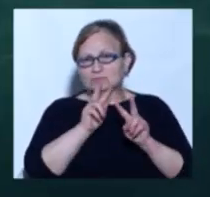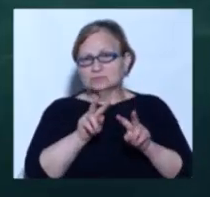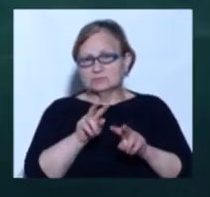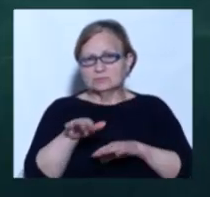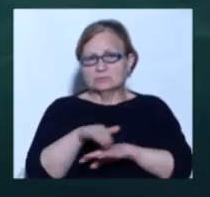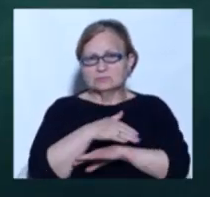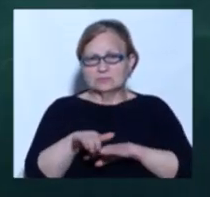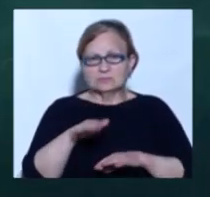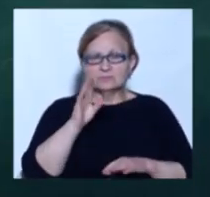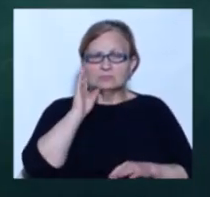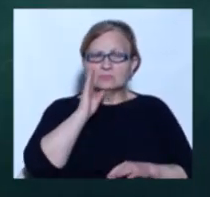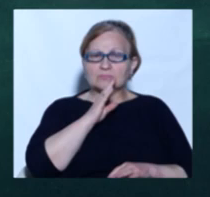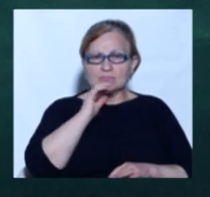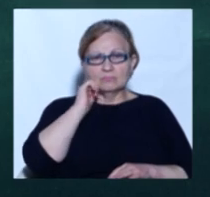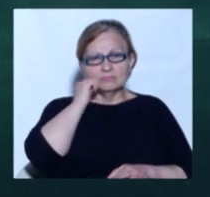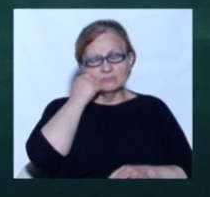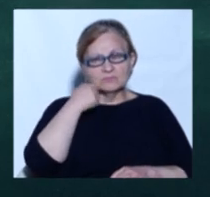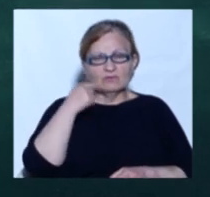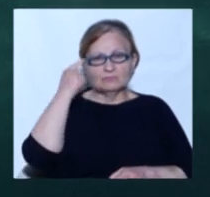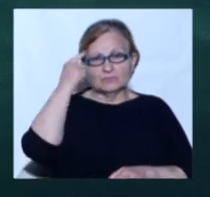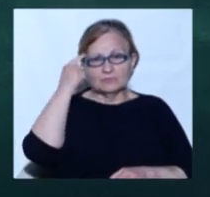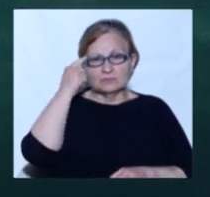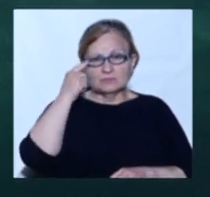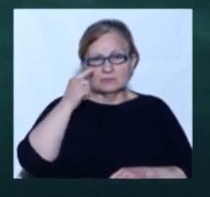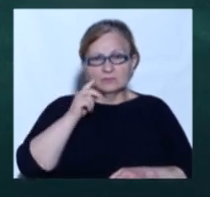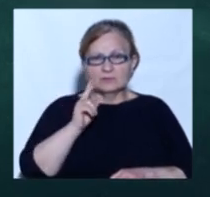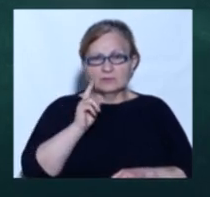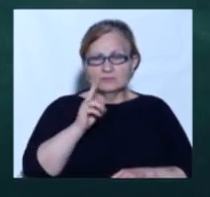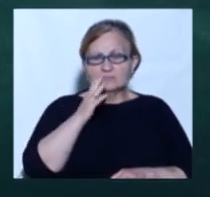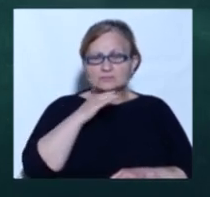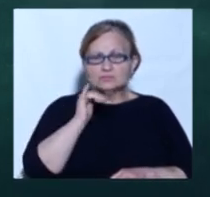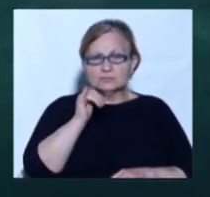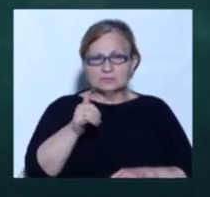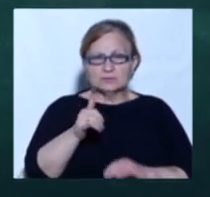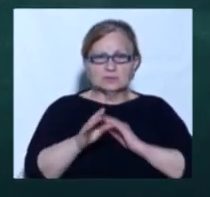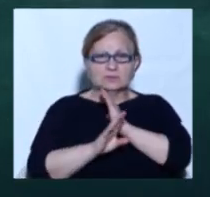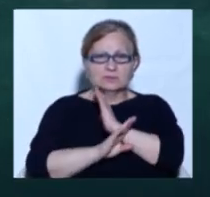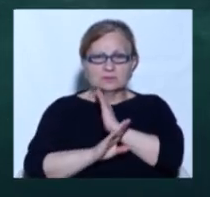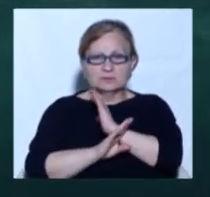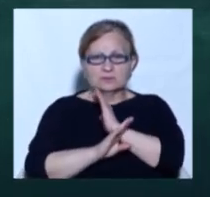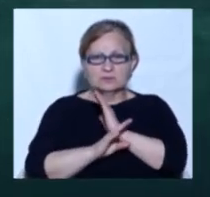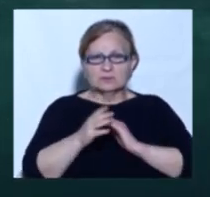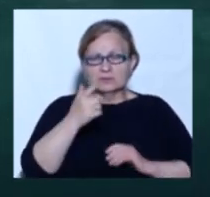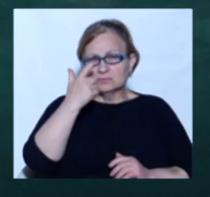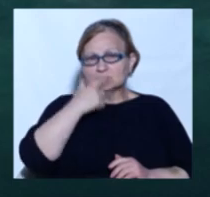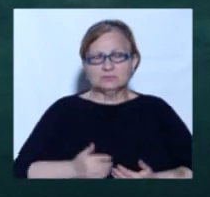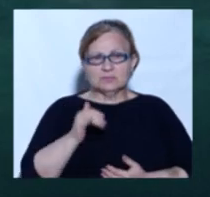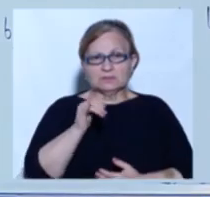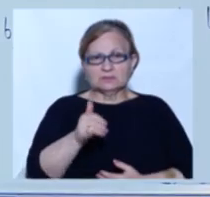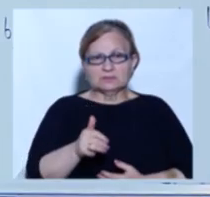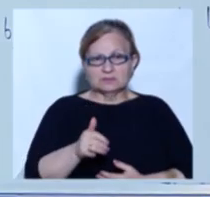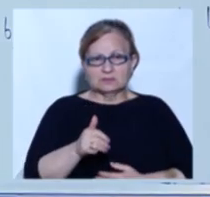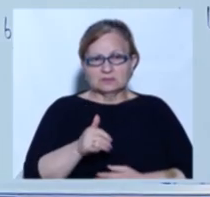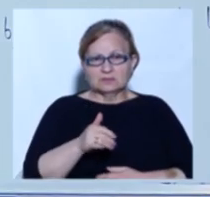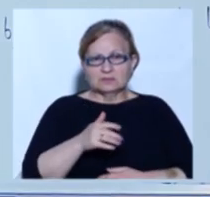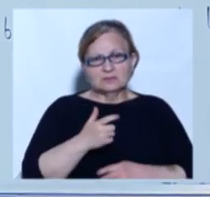ეზოში მოხუც დედაჩემს და ვფიქრობ, ვის უსხამს წყალს, ხეს თუ საკუთარ სიცოცხლეს.